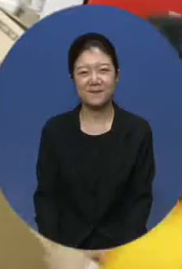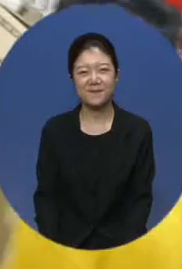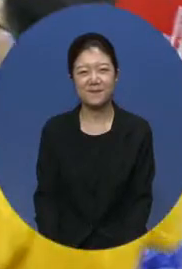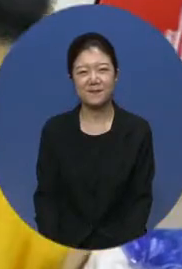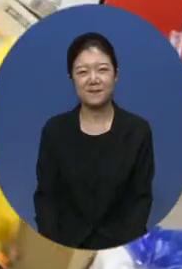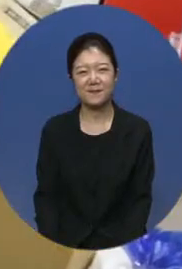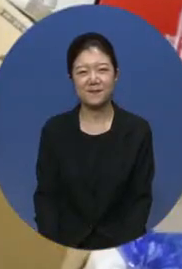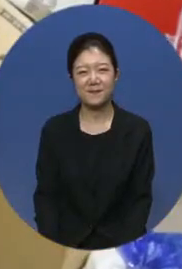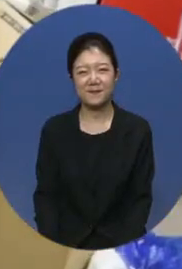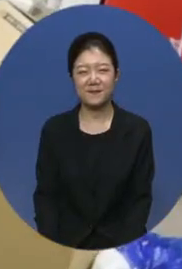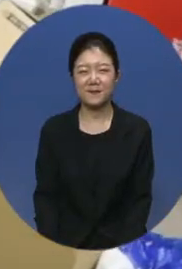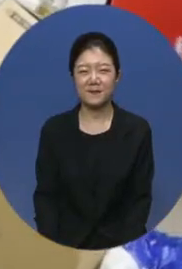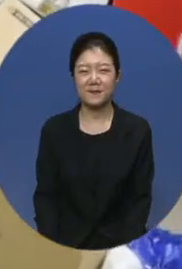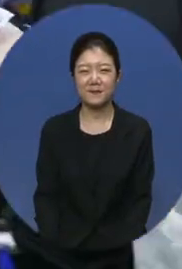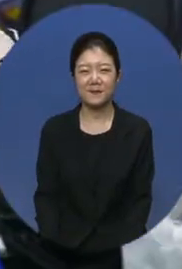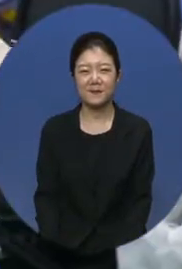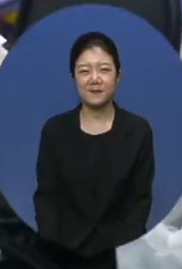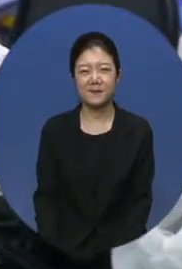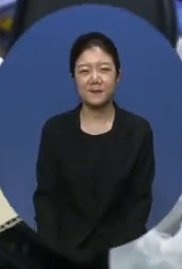4장 4장에서